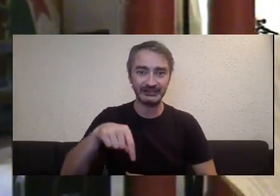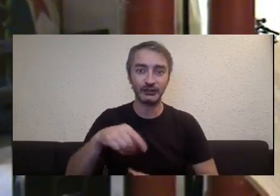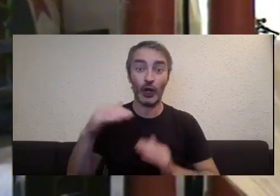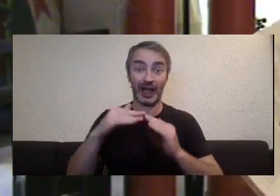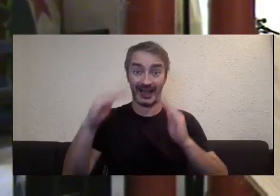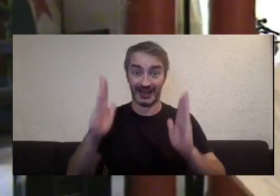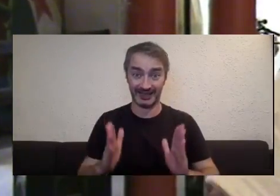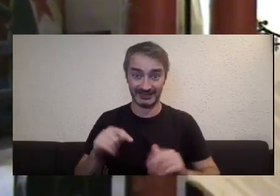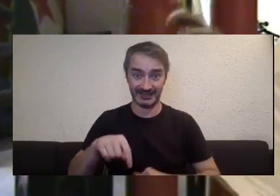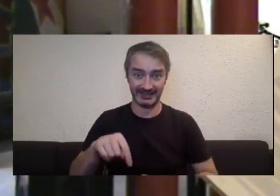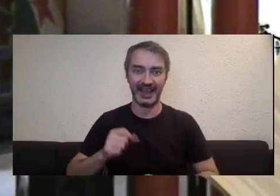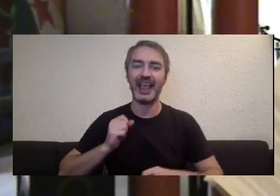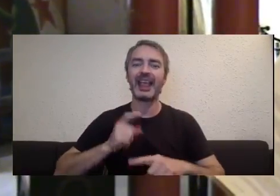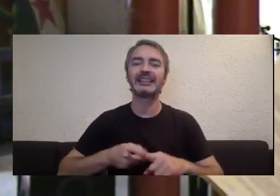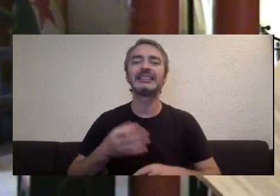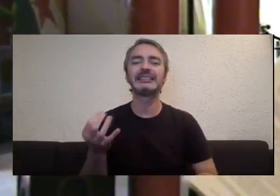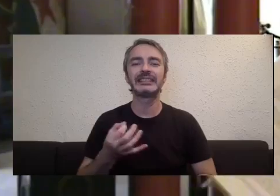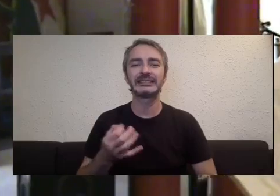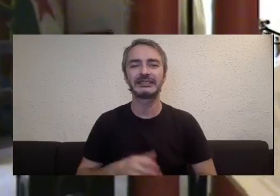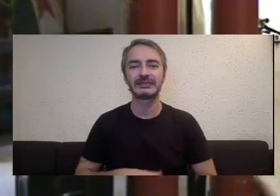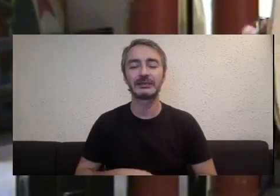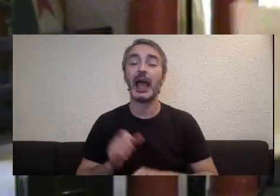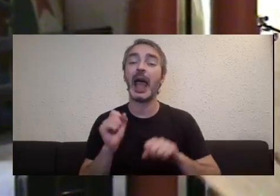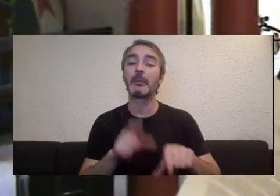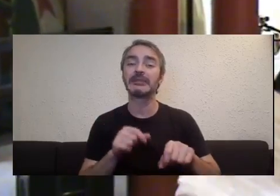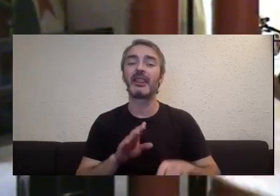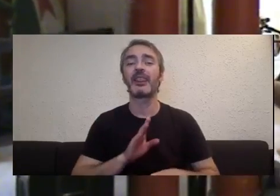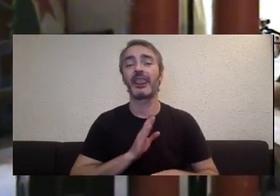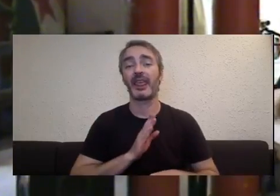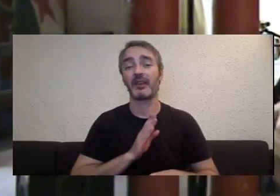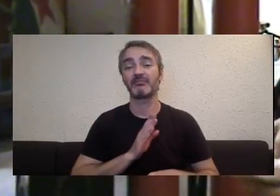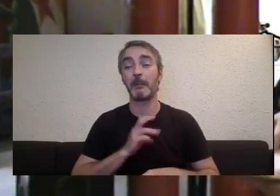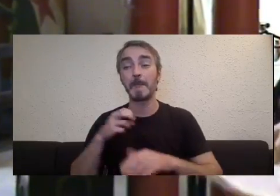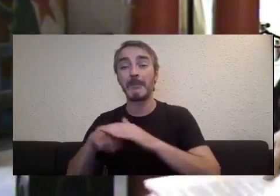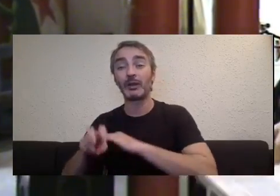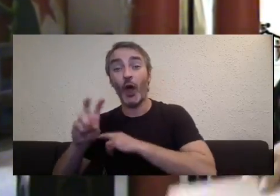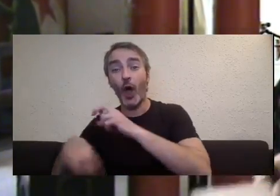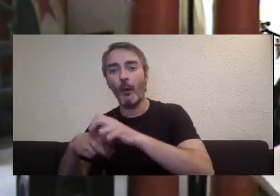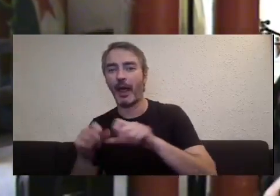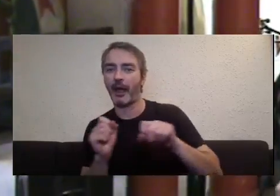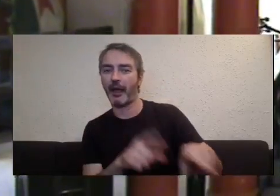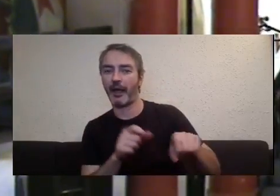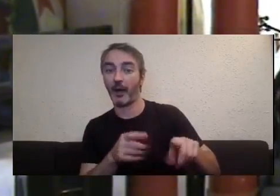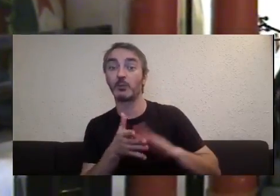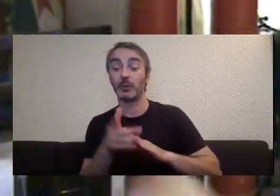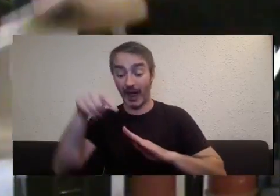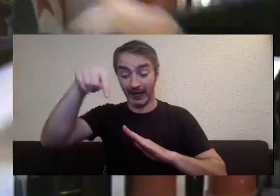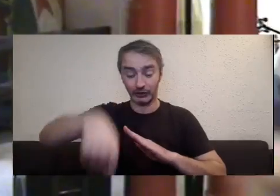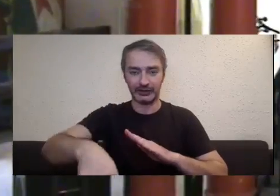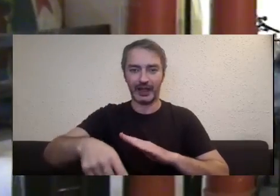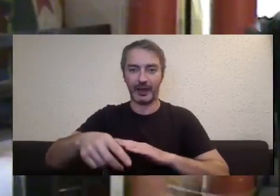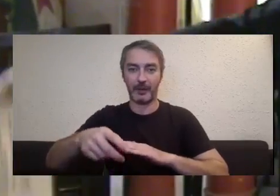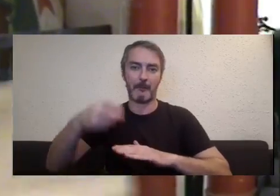projectes. Això havia estat anteriorment el magatzem de les obres del metro, perquè